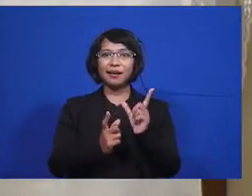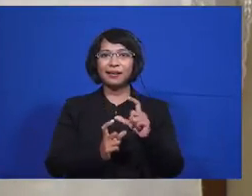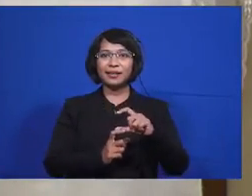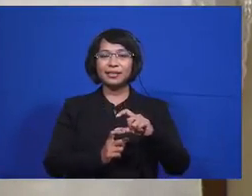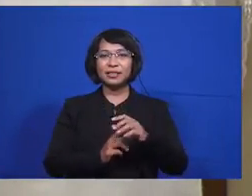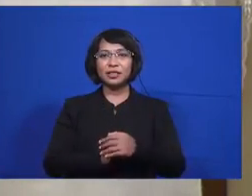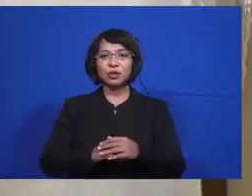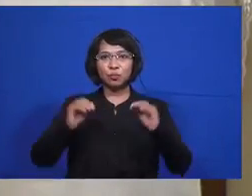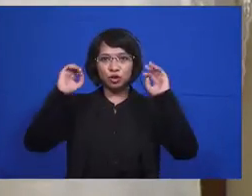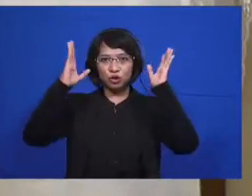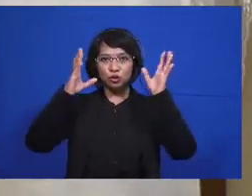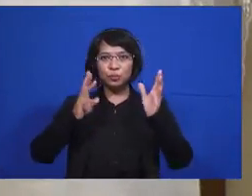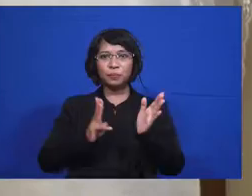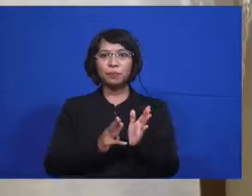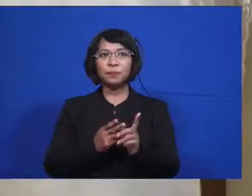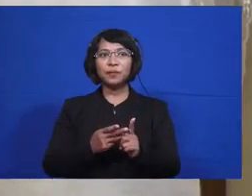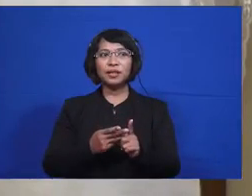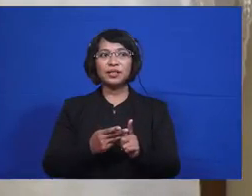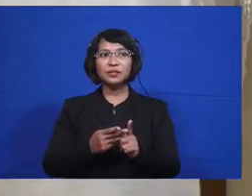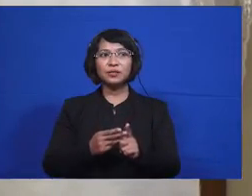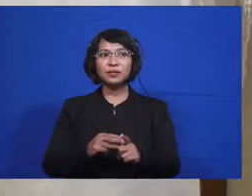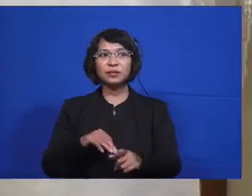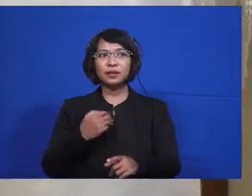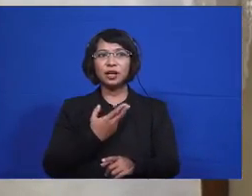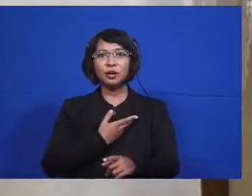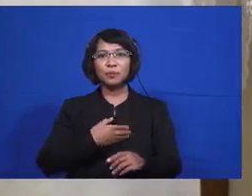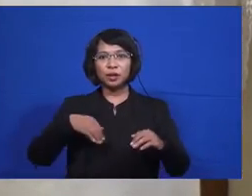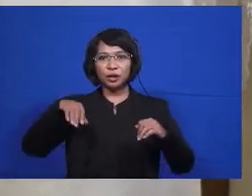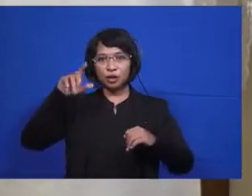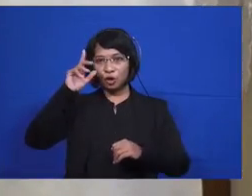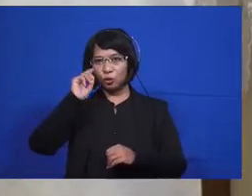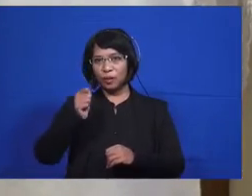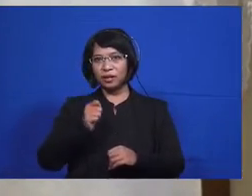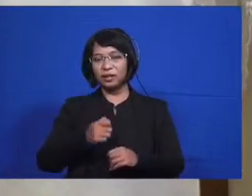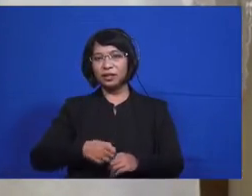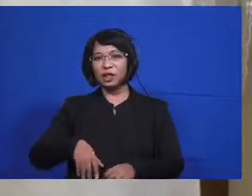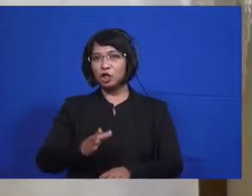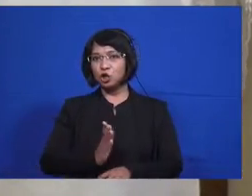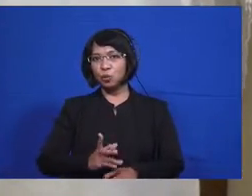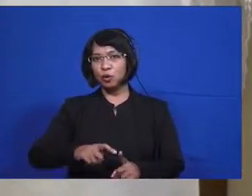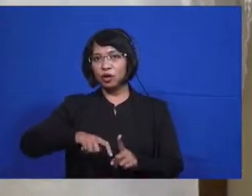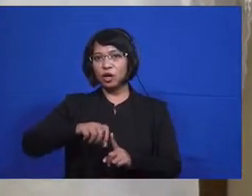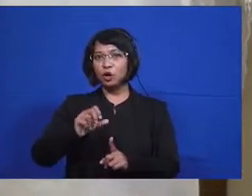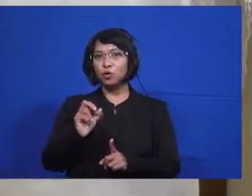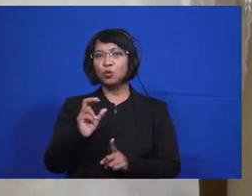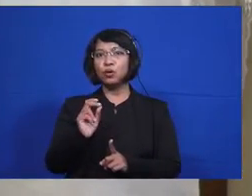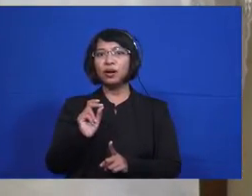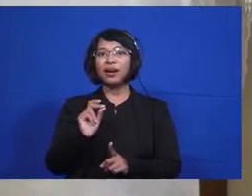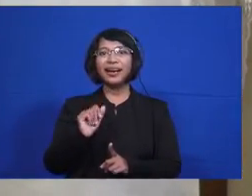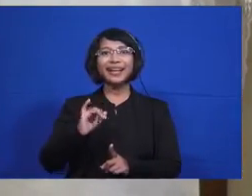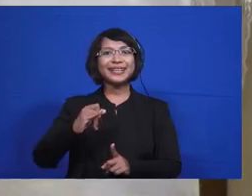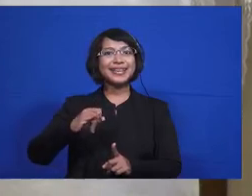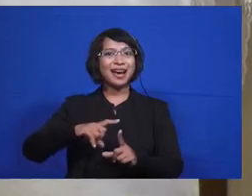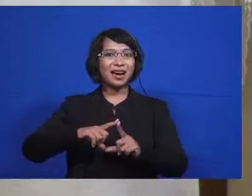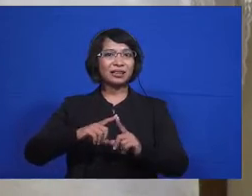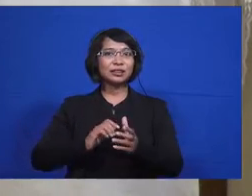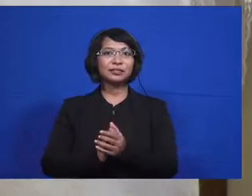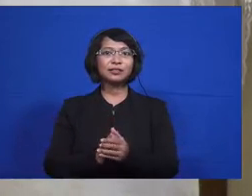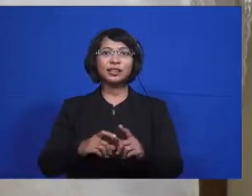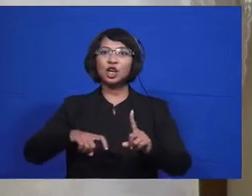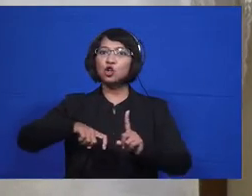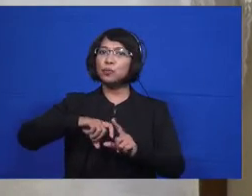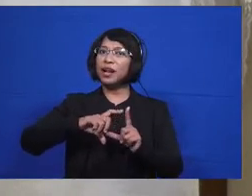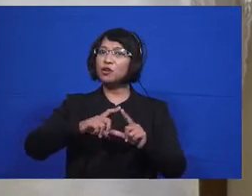Monsinyur Blasius, yang kami hormati para Romo Kuria Keuskupan Agung Semarang, para